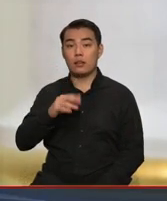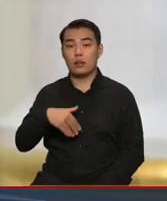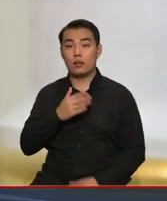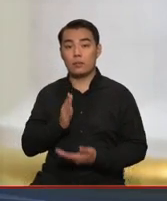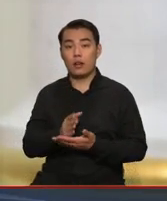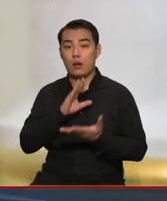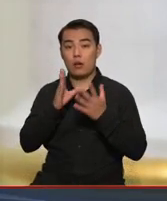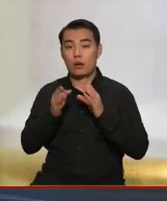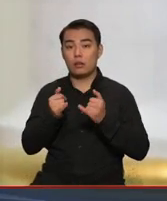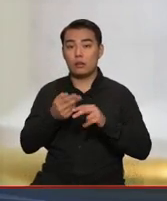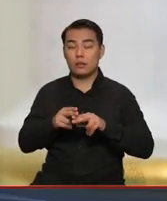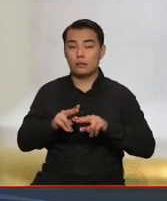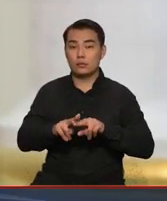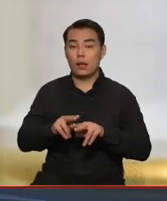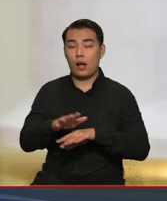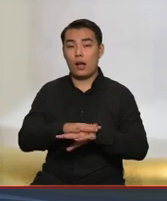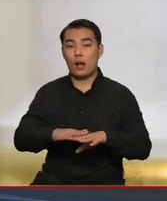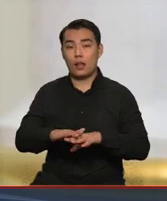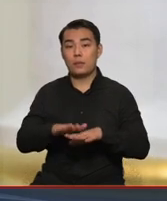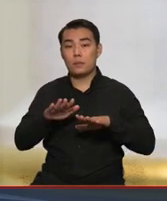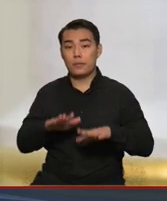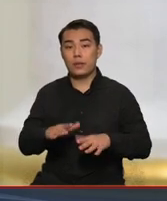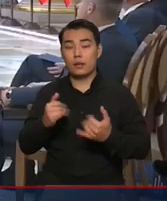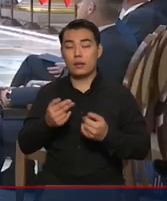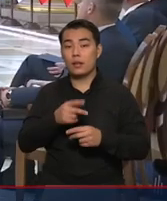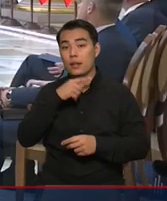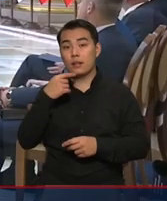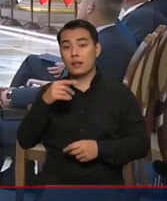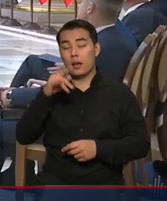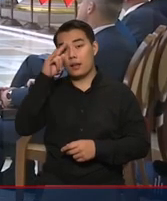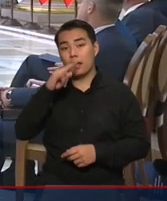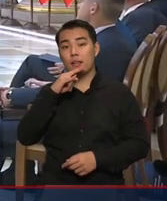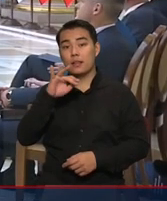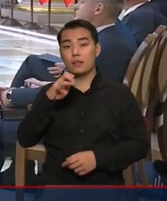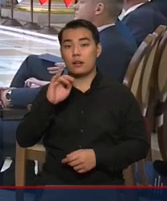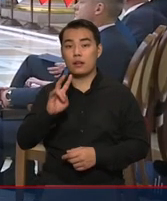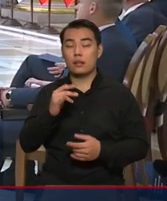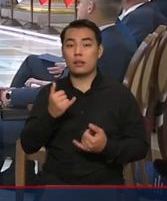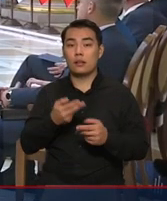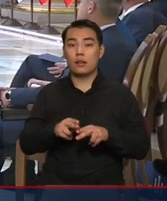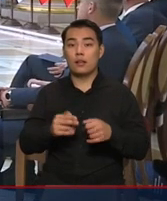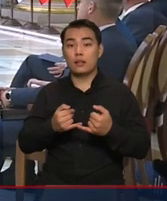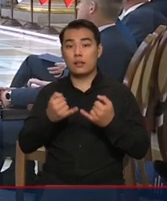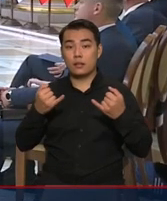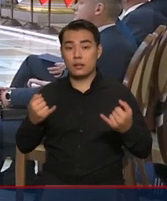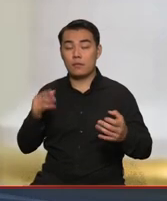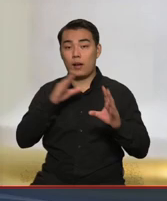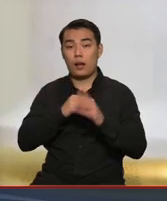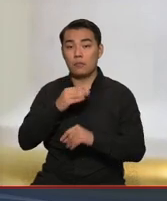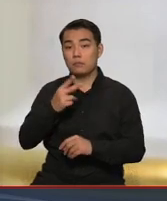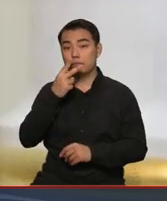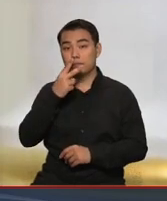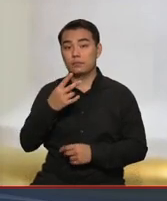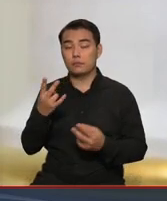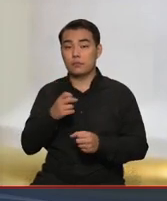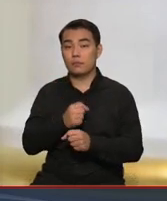Үнді мұхиты жағалауымен өтетін халықаралық желілерге қосылу үшін Ресей-Қазақстан-Иран бағытында талшықты оптикалық желі тарту мүмкіндігін қарастыруды